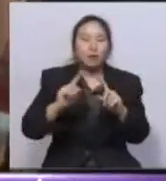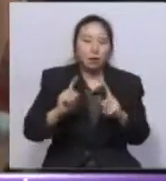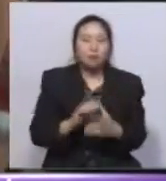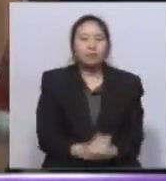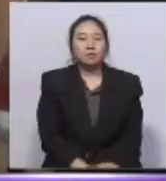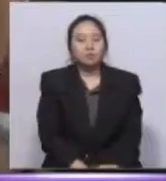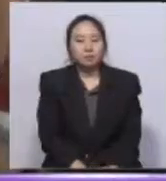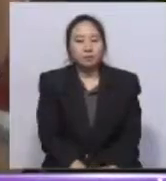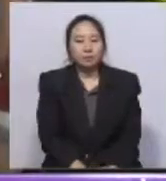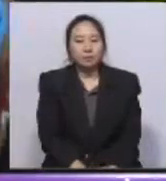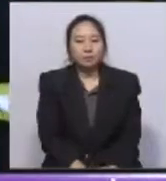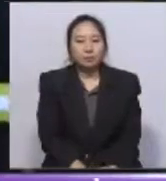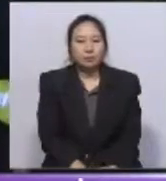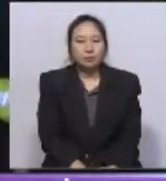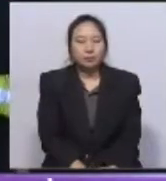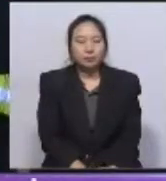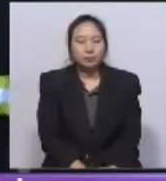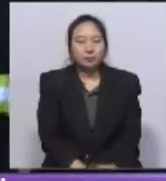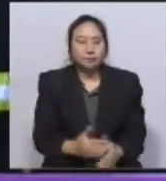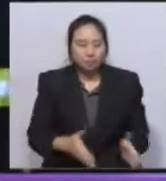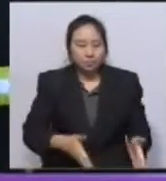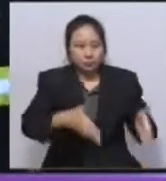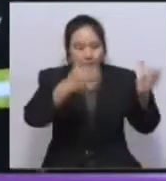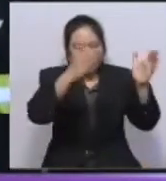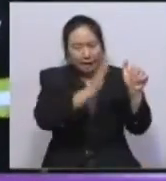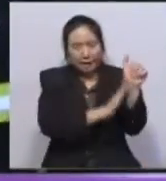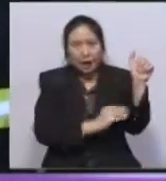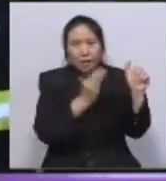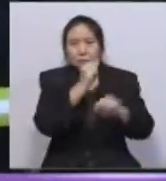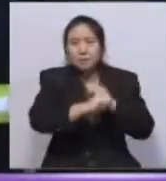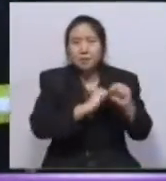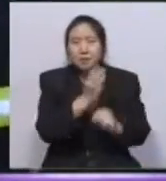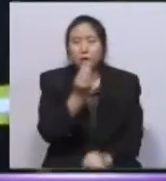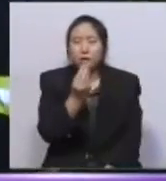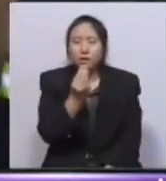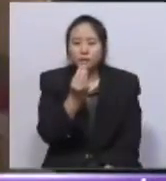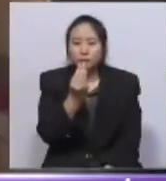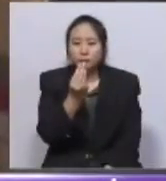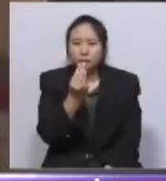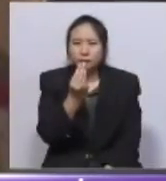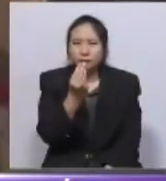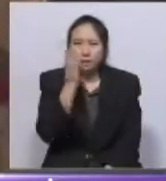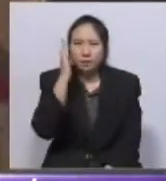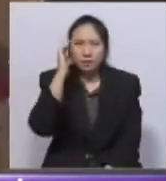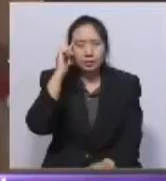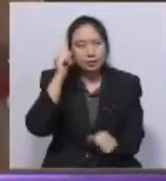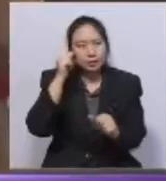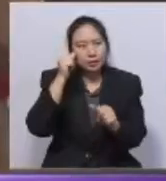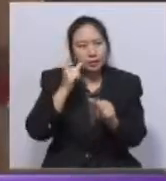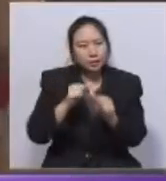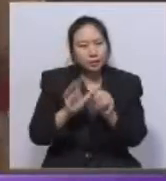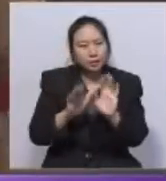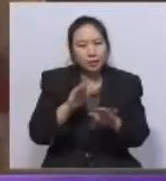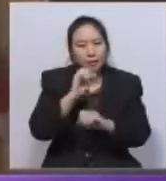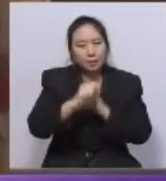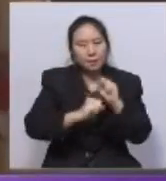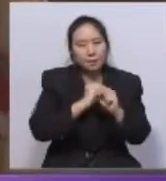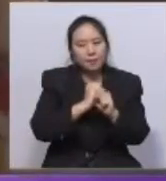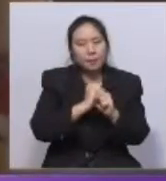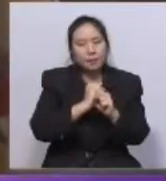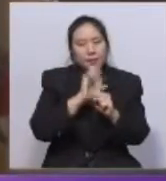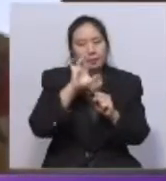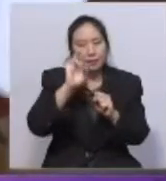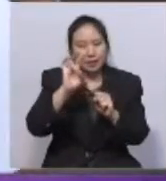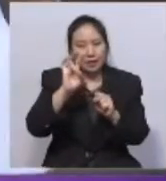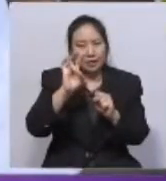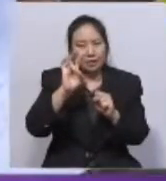งี้ยนะคะแต่ว่าอย่างนั้น อาคารหลังนี้สร้างมาประมาณกี่ปีแล้ว ถ้าจำไม่ผิดน่าจะสัก7ปีน่าจะได้ค่ะเพิ่